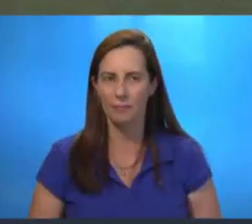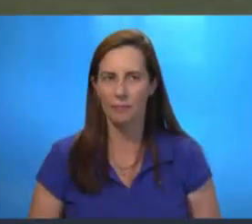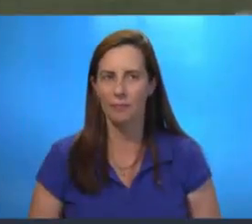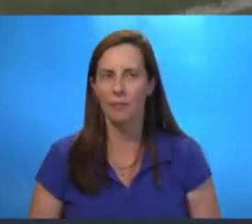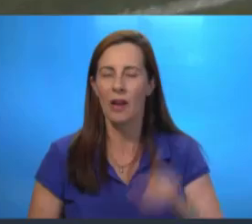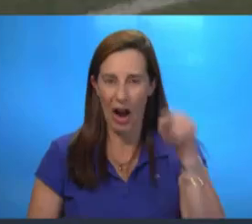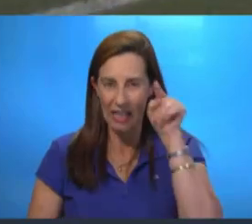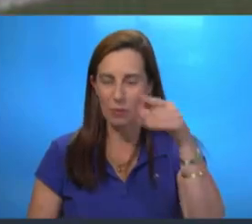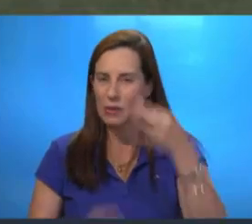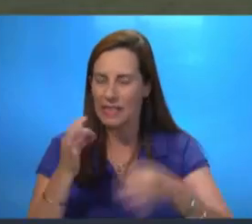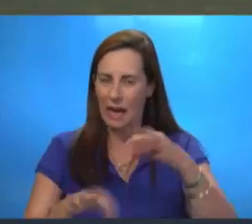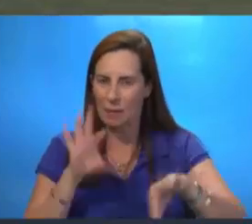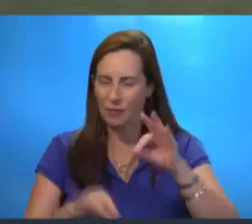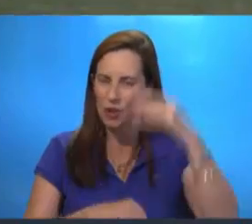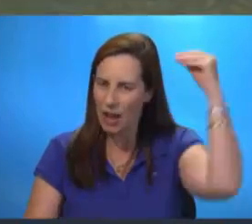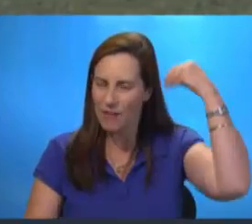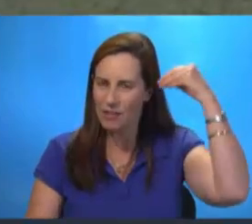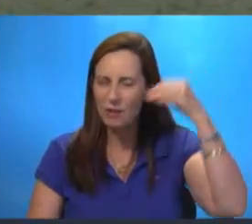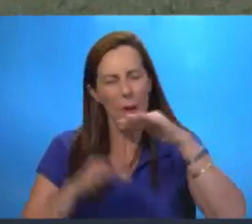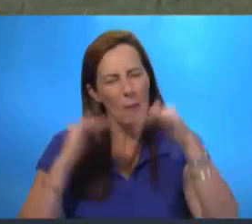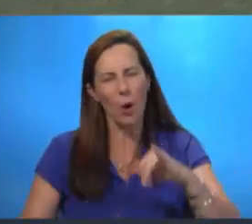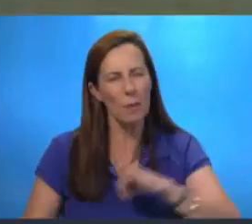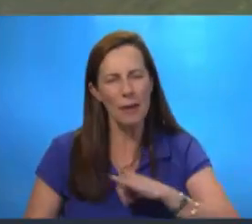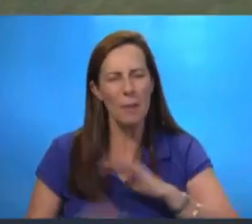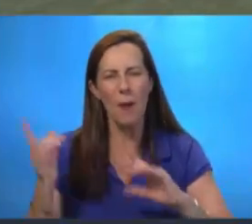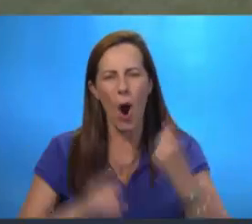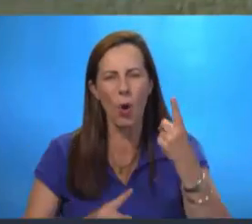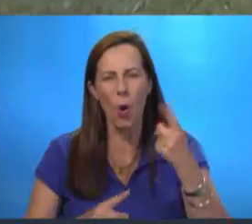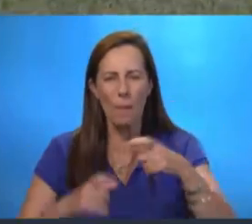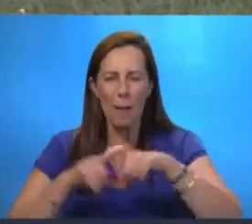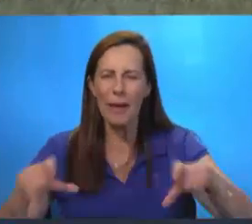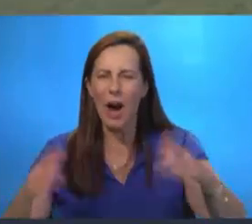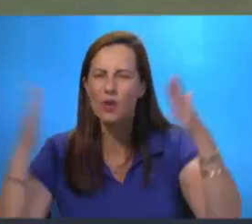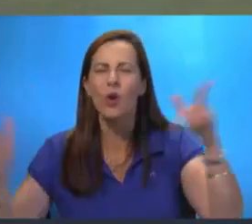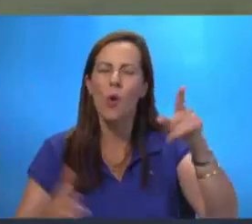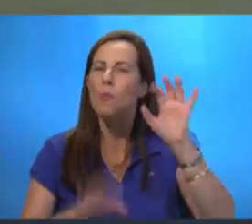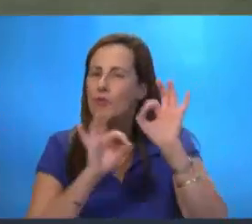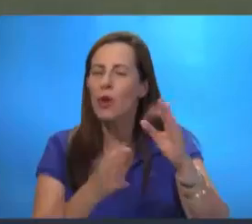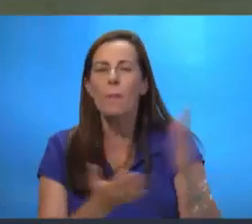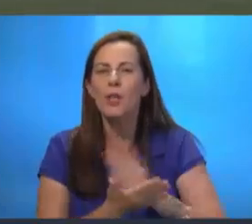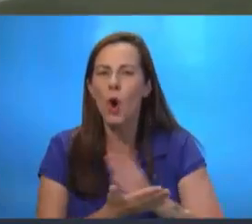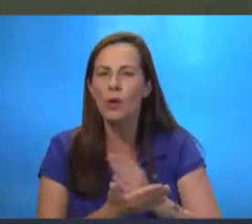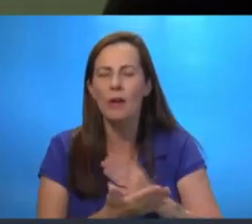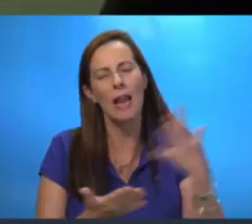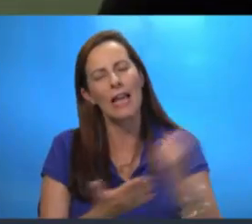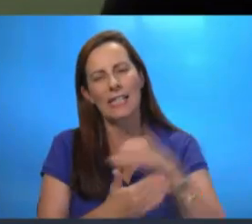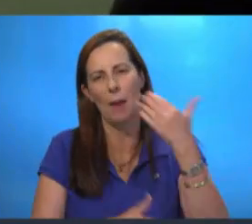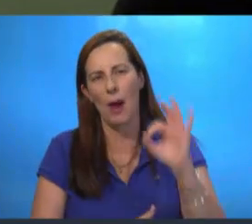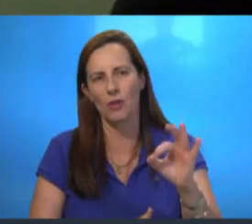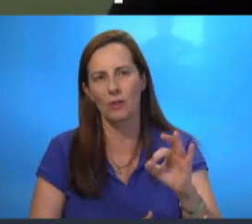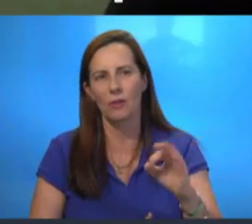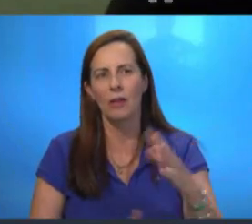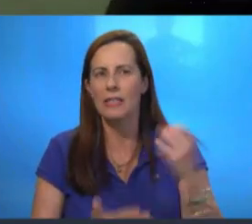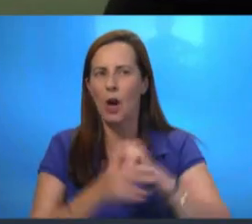סיאם, שחקן בנבחרת הפלסטינית, פחות מעניין מה קורה במגרש של הגדולים, הוא מצידו מתכונן להישג הבא. אחדנו